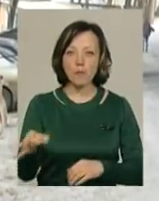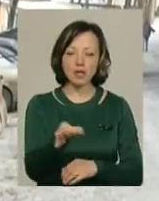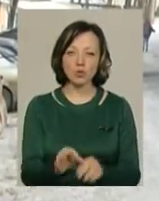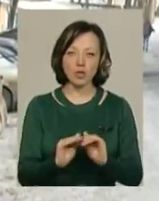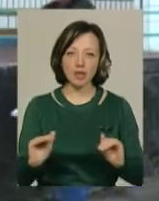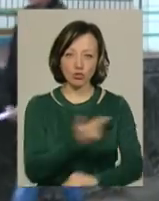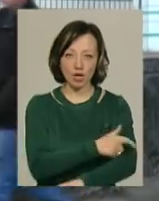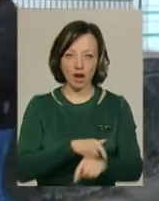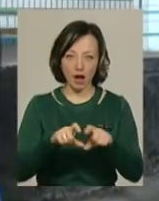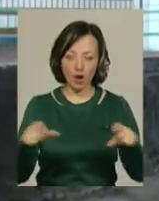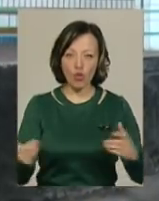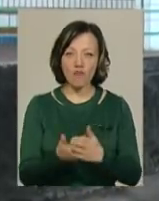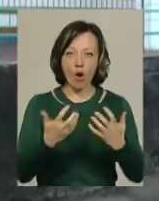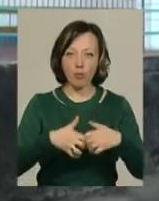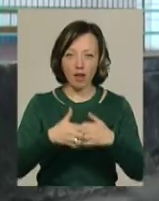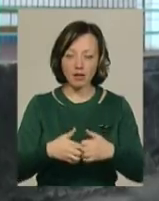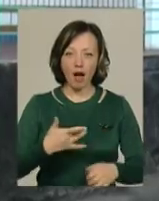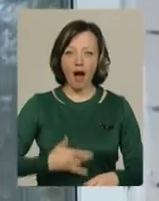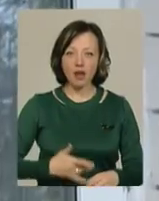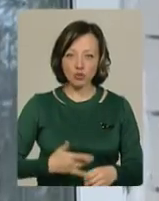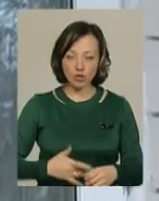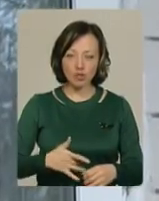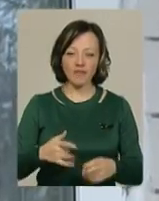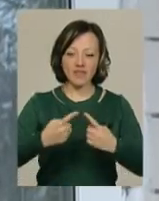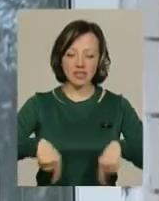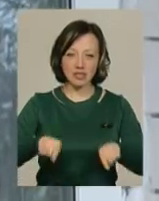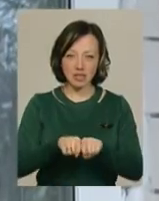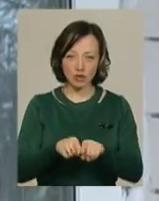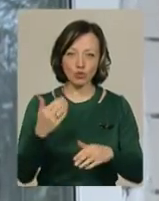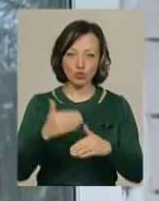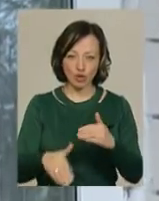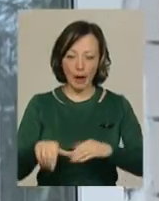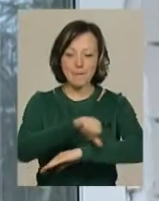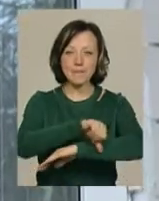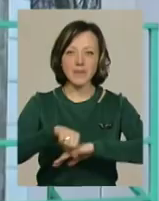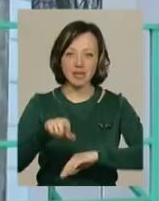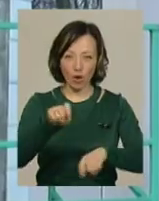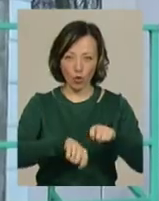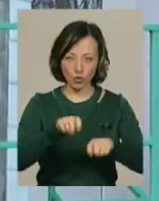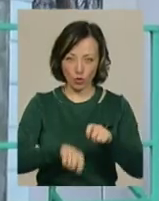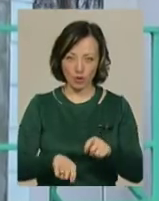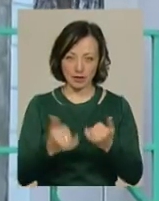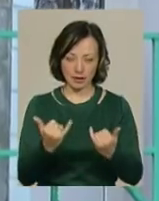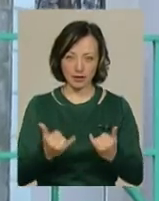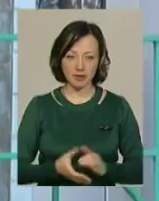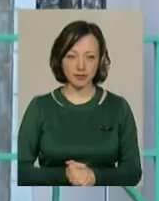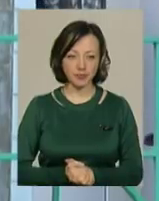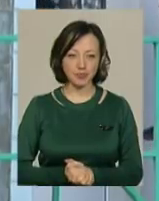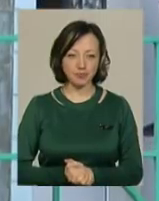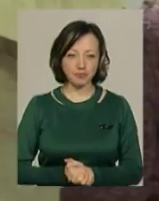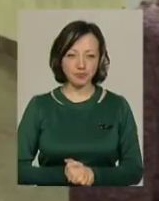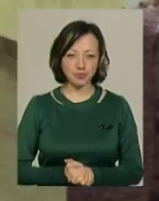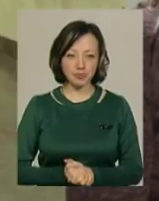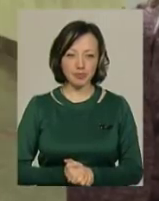обласної дитячої лікарні. Нове обладнання для гастроентерологічного відділення уже проходить митний контроль, запевняє волонтер Сніжана